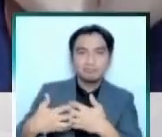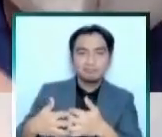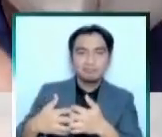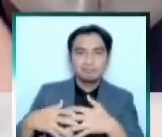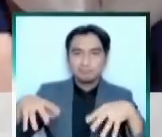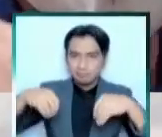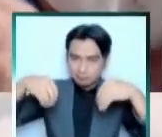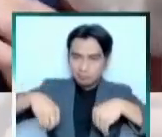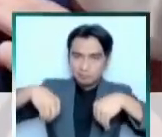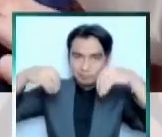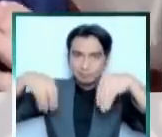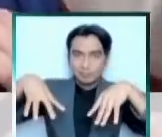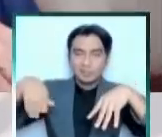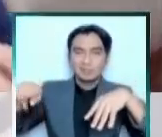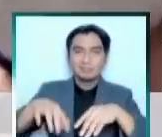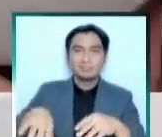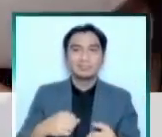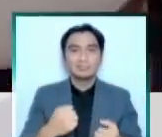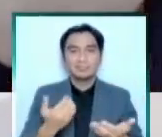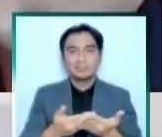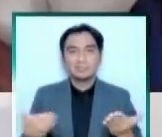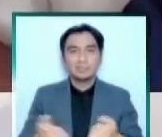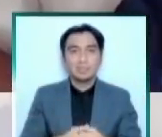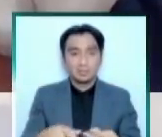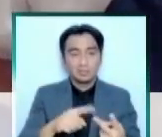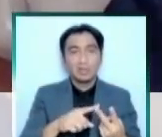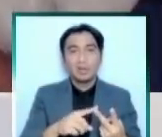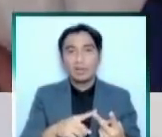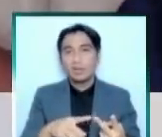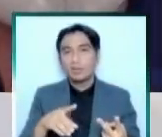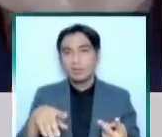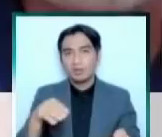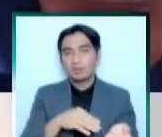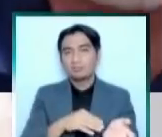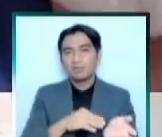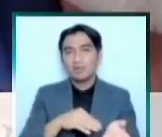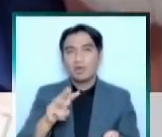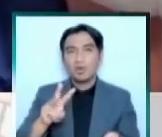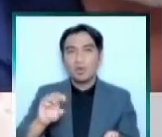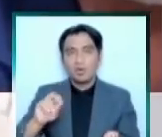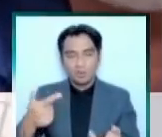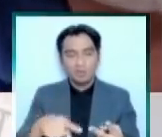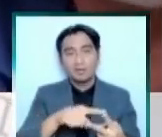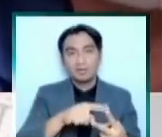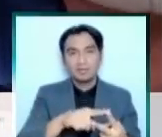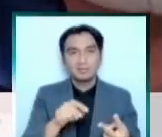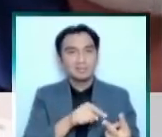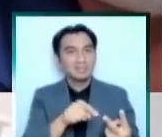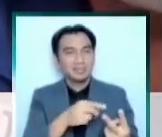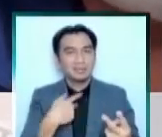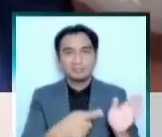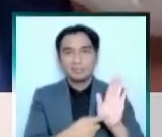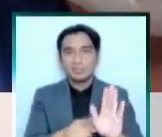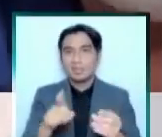ang kanyang katandem na si Doc Willie Ong ang karanasan nilang mag-asawa ng magpa-booster sa isang mall sa Maynila. Hinikayat niya ang mga